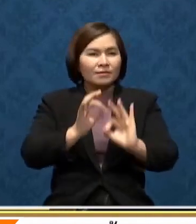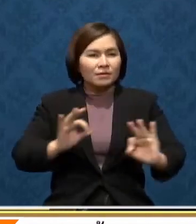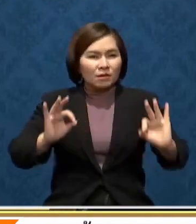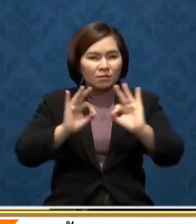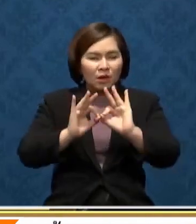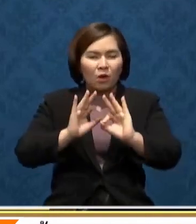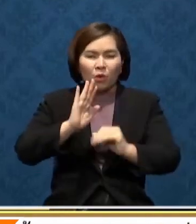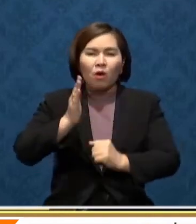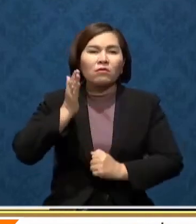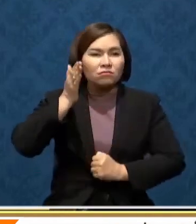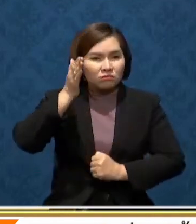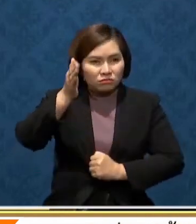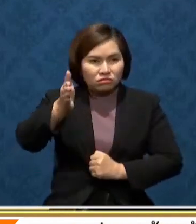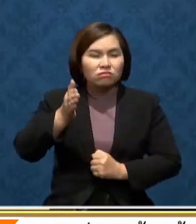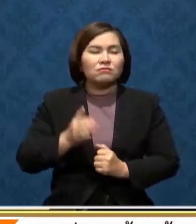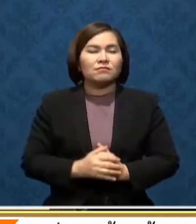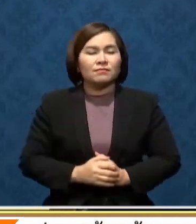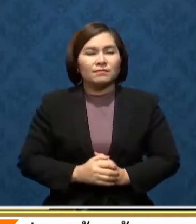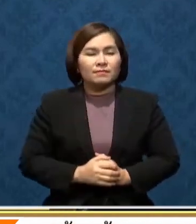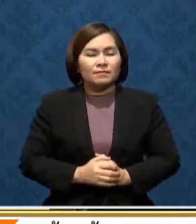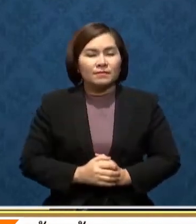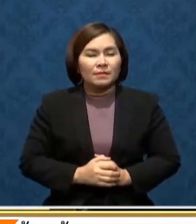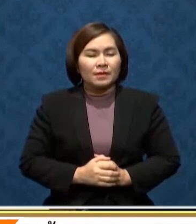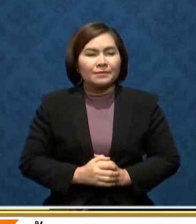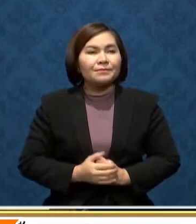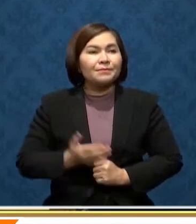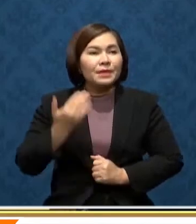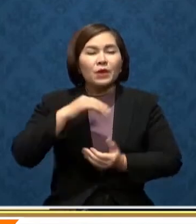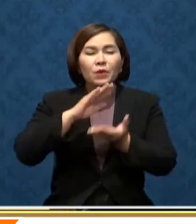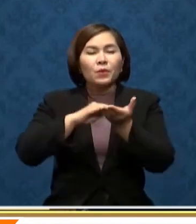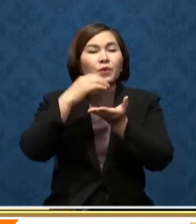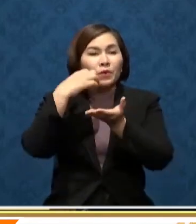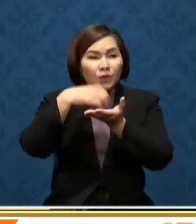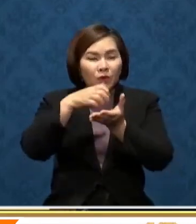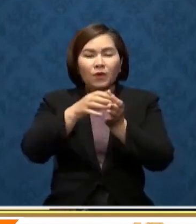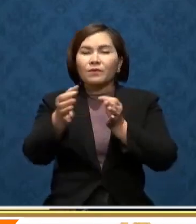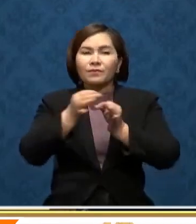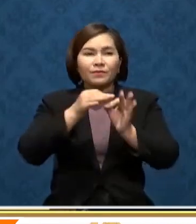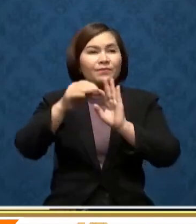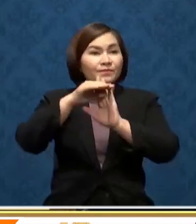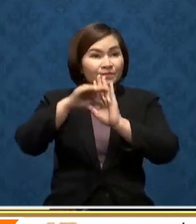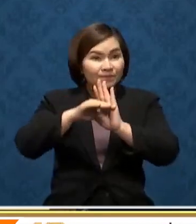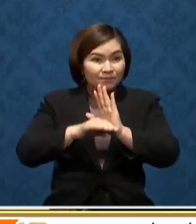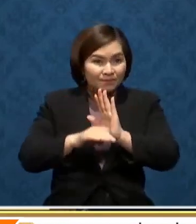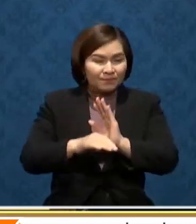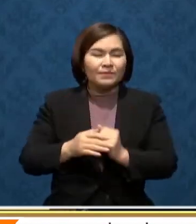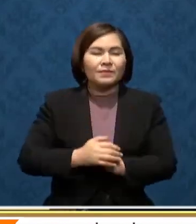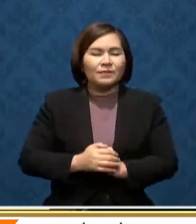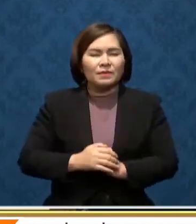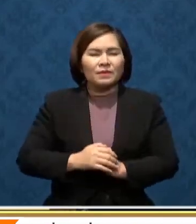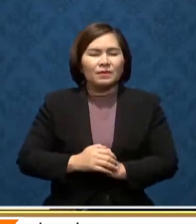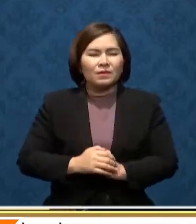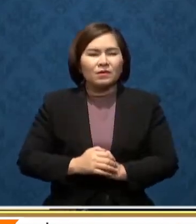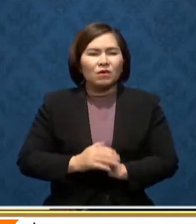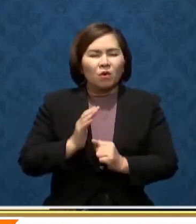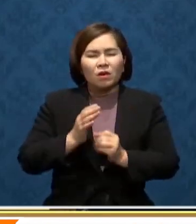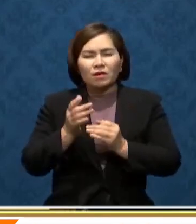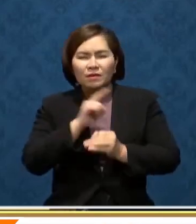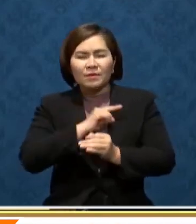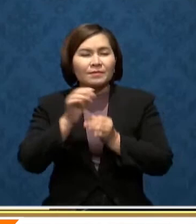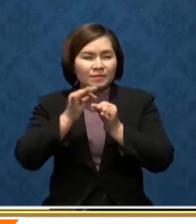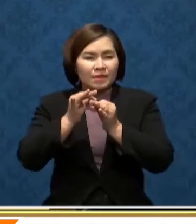อนาคตตัวเลขที่เมื่อกี้ผมให้มาผู้ชี้แจงอาจจะตระหนักได้หรือพบว่า